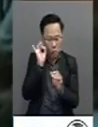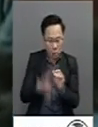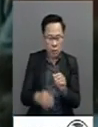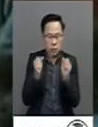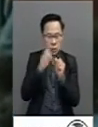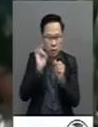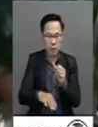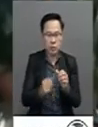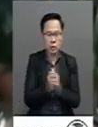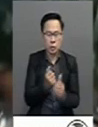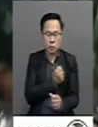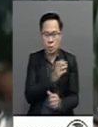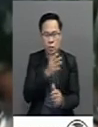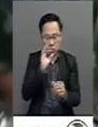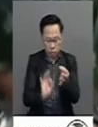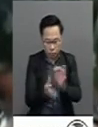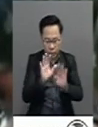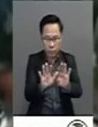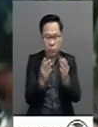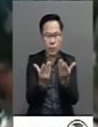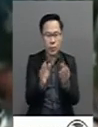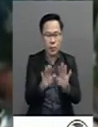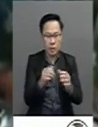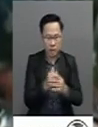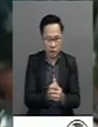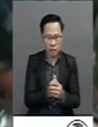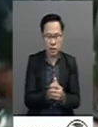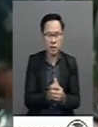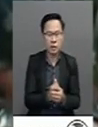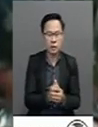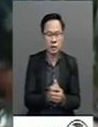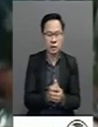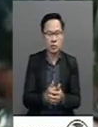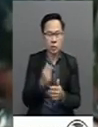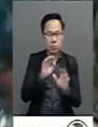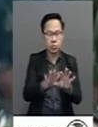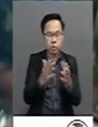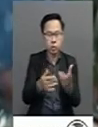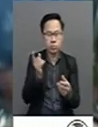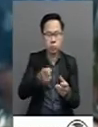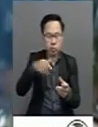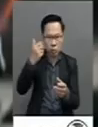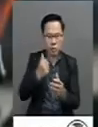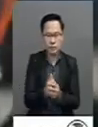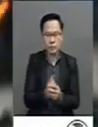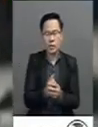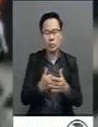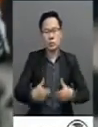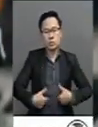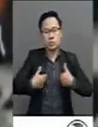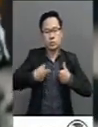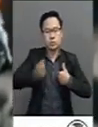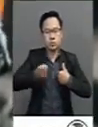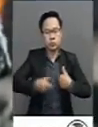ลยทีเดียวไม่สามารถที่จะไปใช้เรื่องชีวิตภายนอกบ้านได้ต้องมานั่งผิงไฟไว้ก่อนค่ะ คือก็เป็นวิถีชีวิตของคน